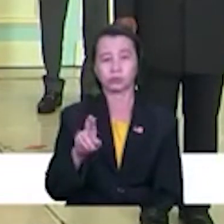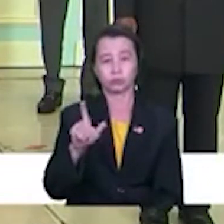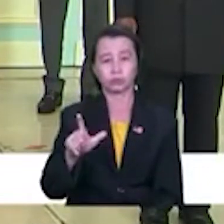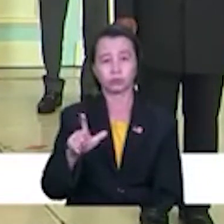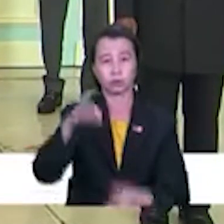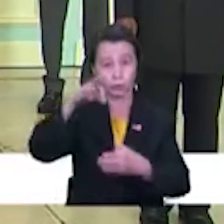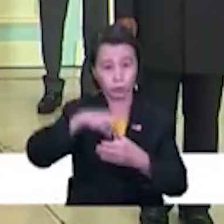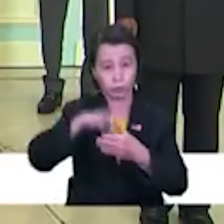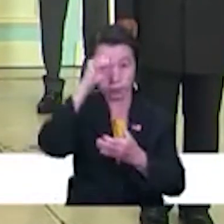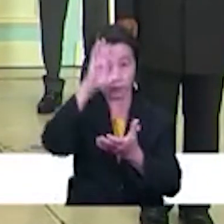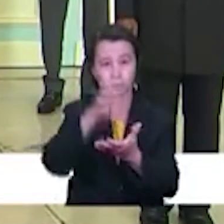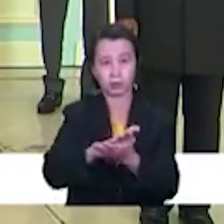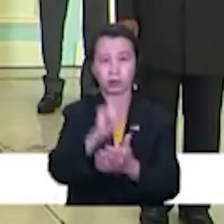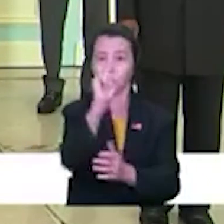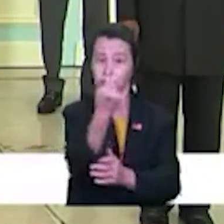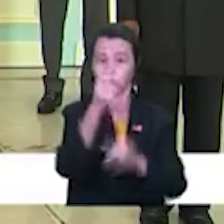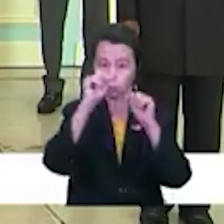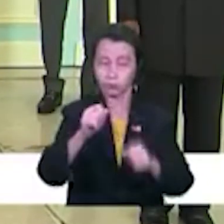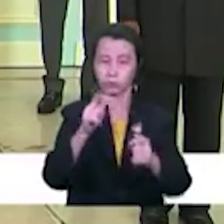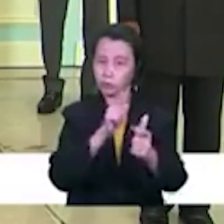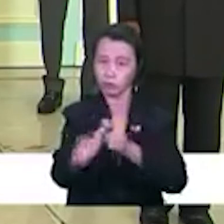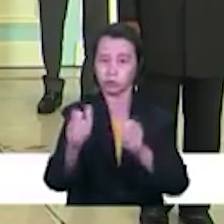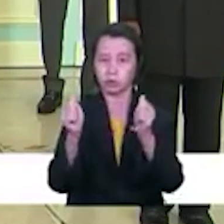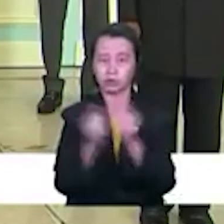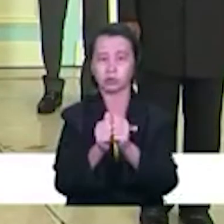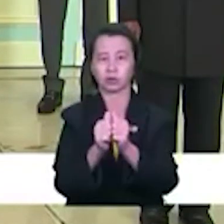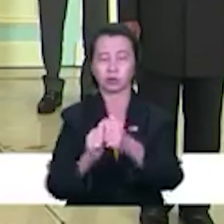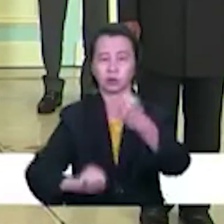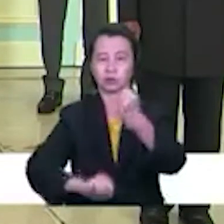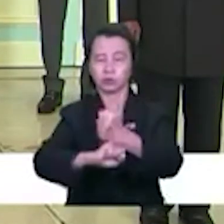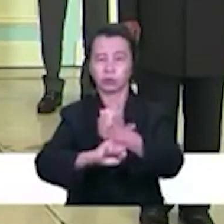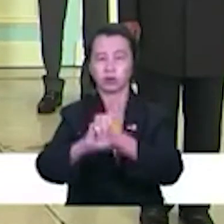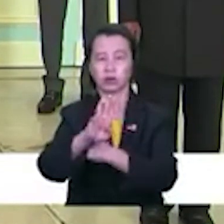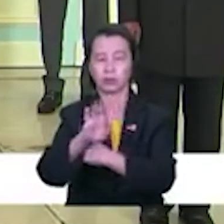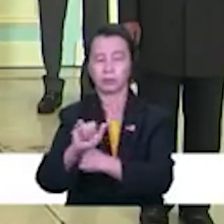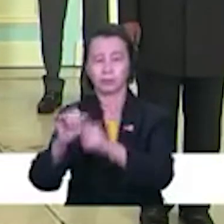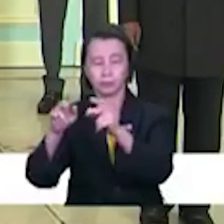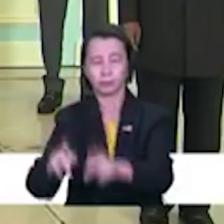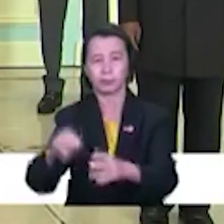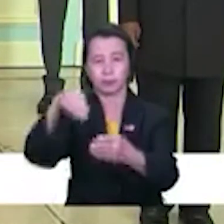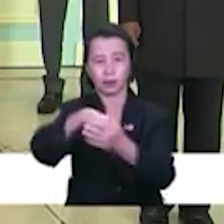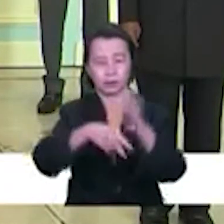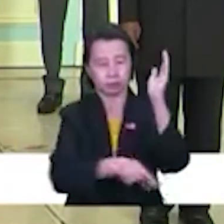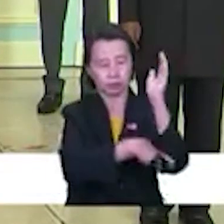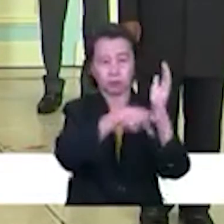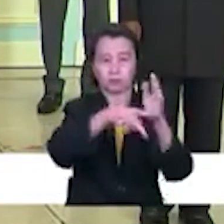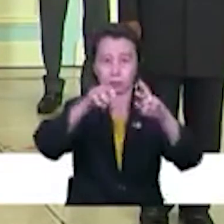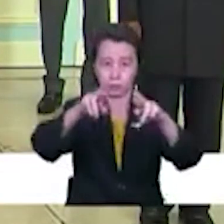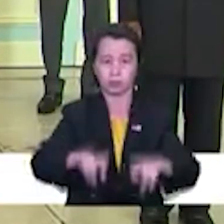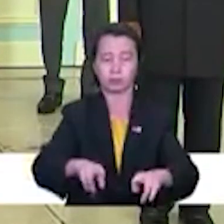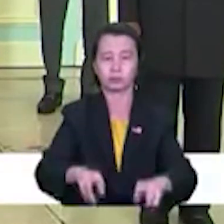hanya boleh diluruskan dengan sokongan by Partition di dewan rakyat